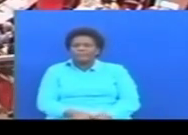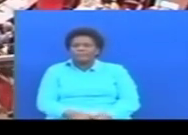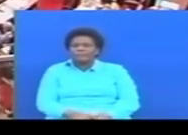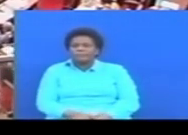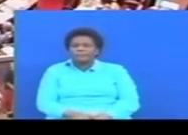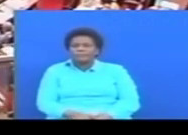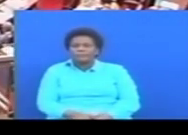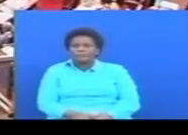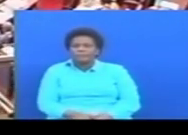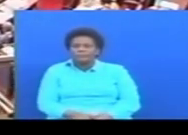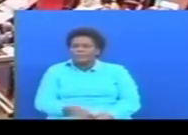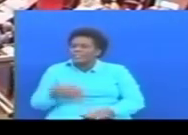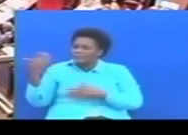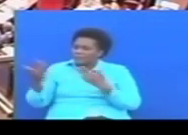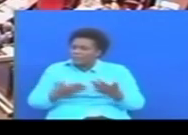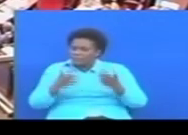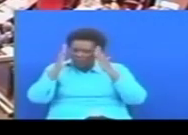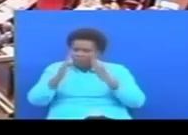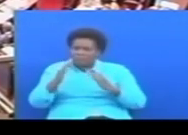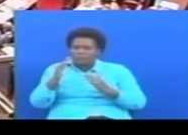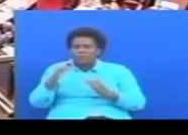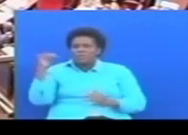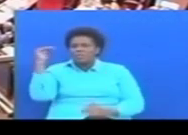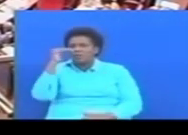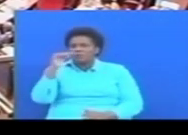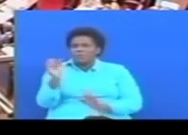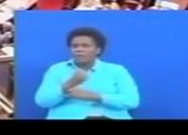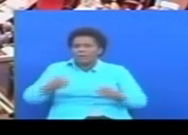Mheshimiwa Januari Makamba.